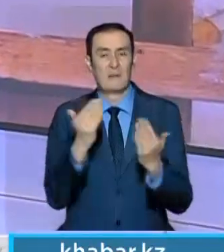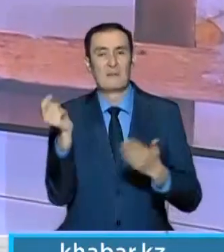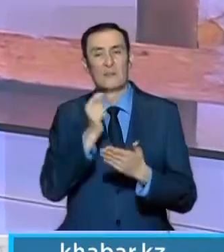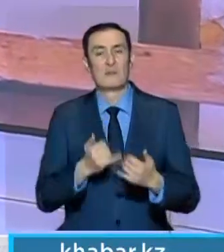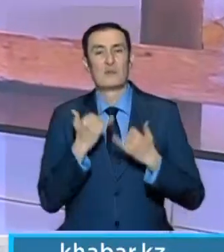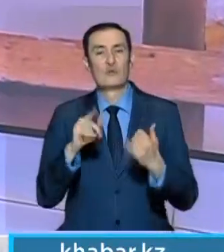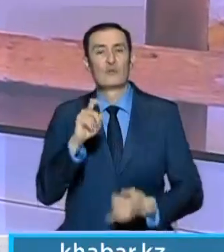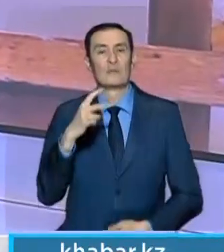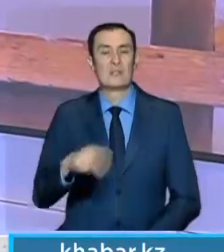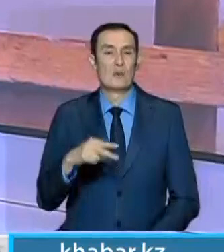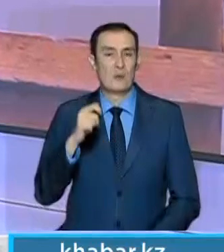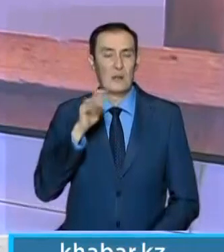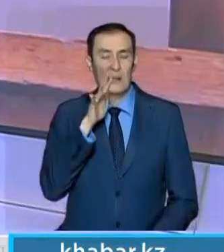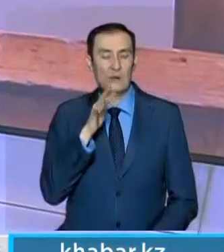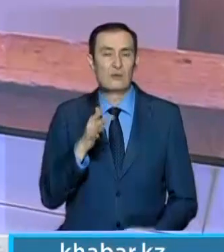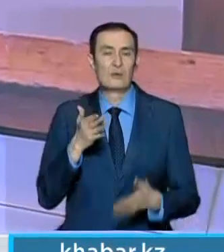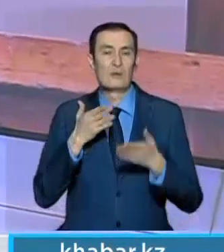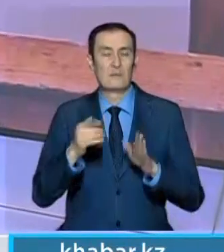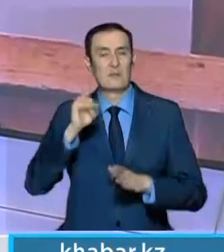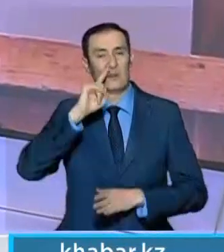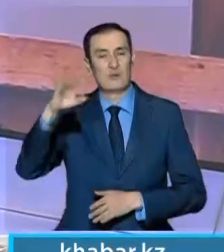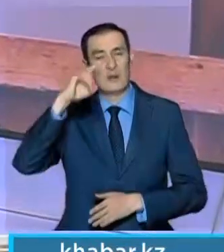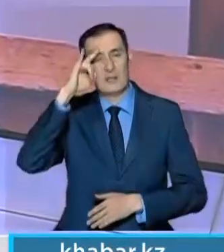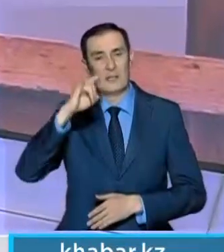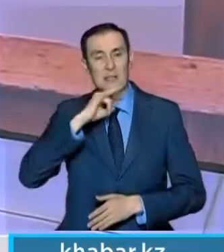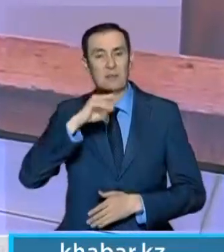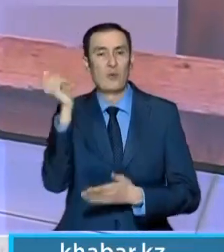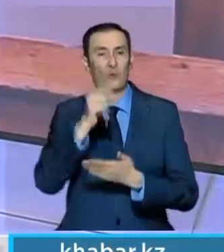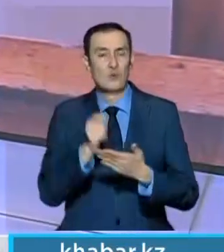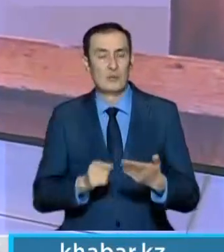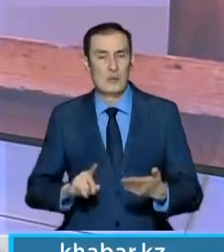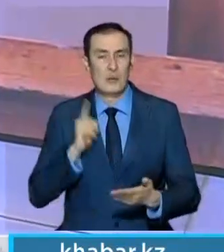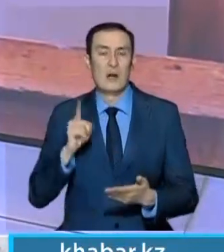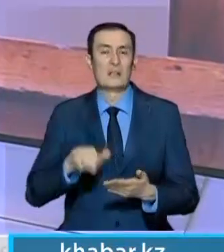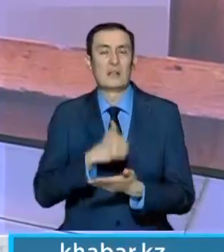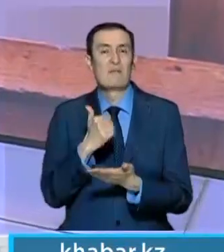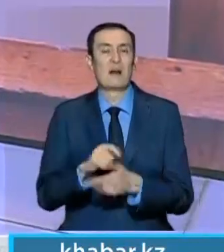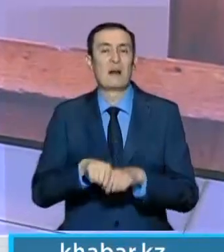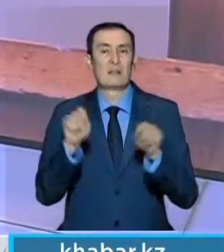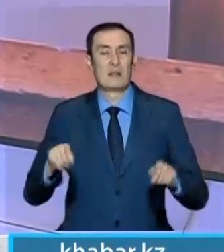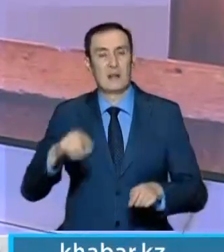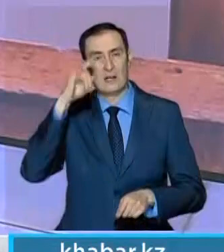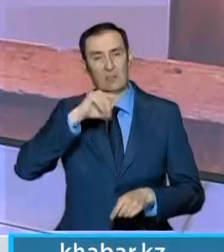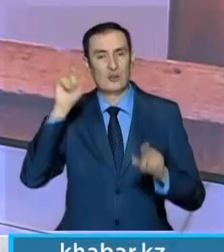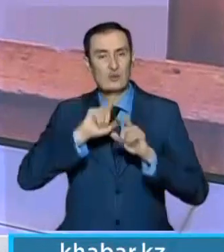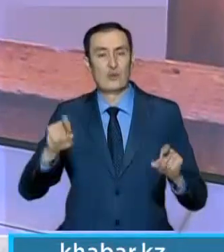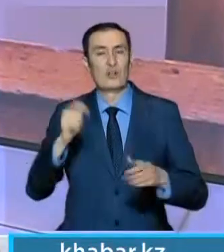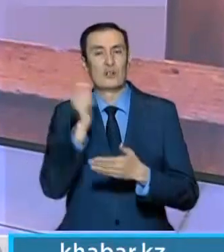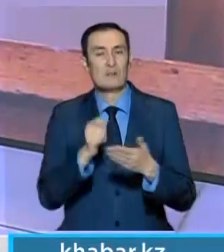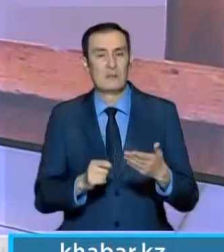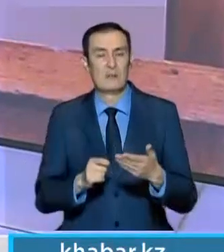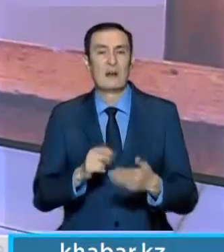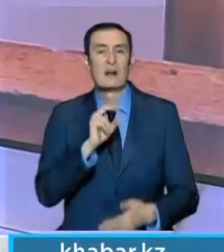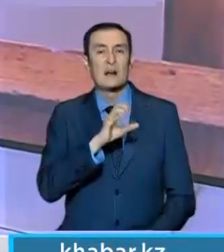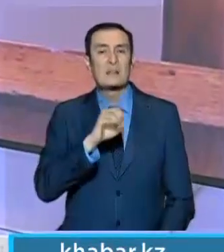посвящен 120-летию со дня рождения выдающегося казахстанского художника, основателя отечественной школы живописи